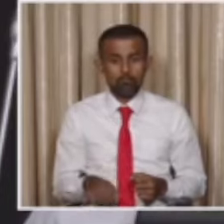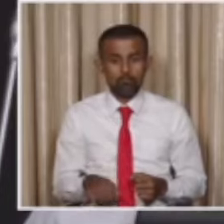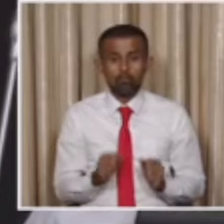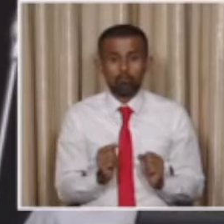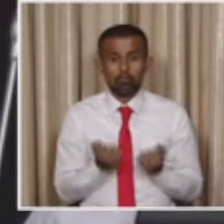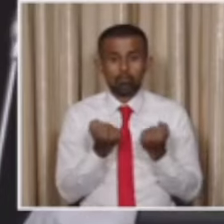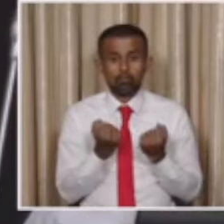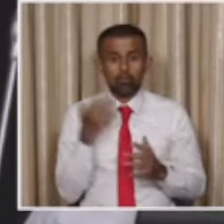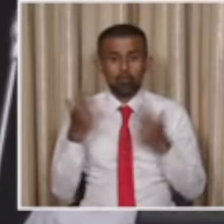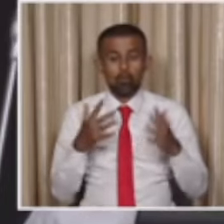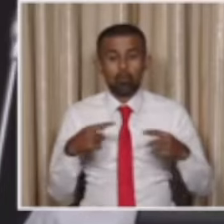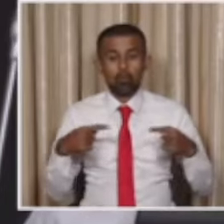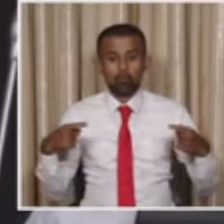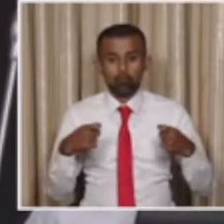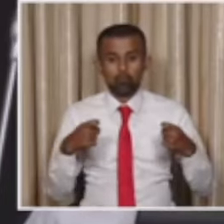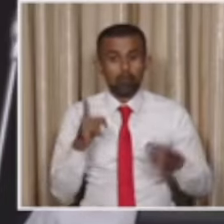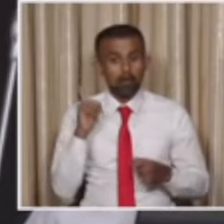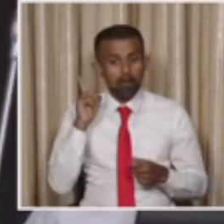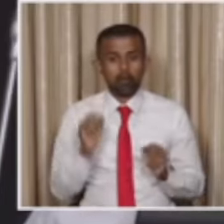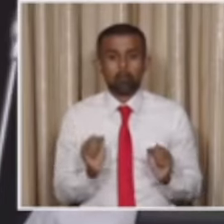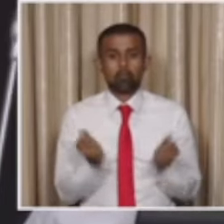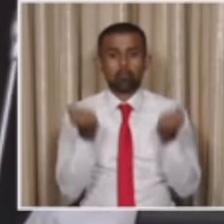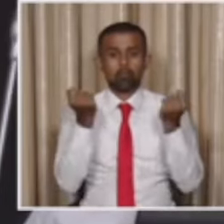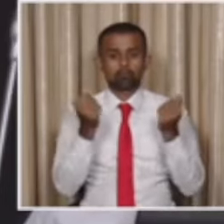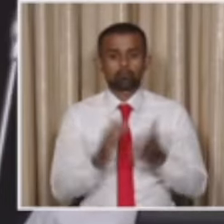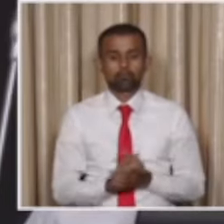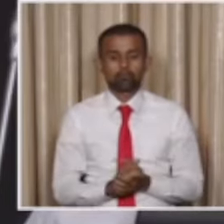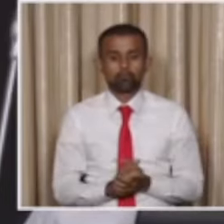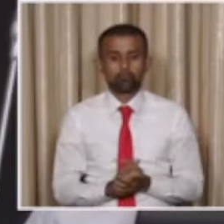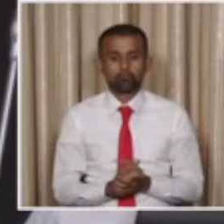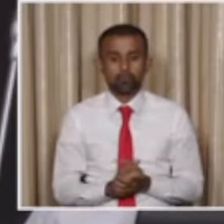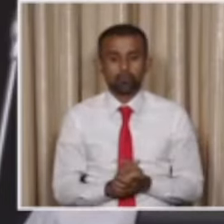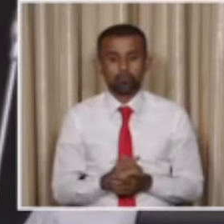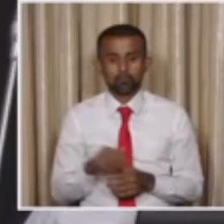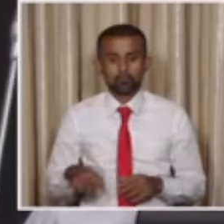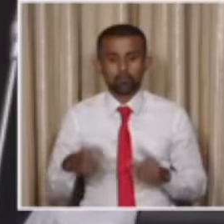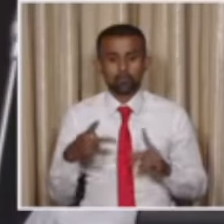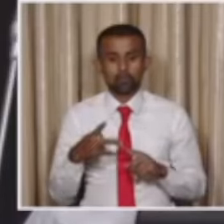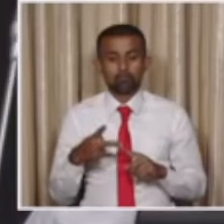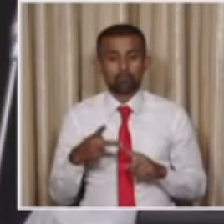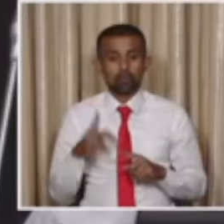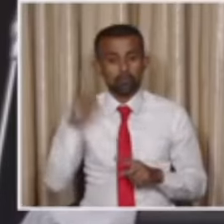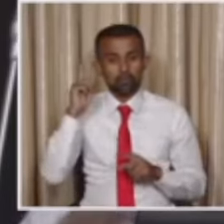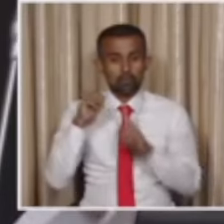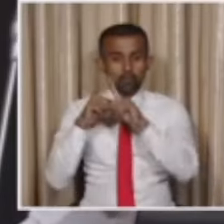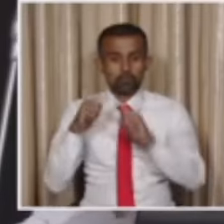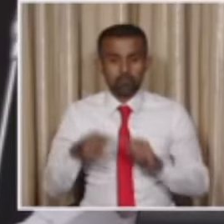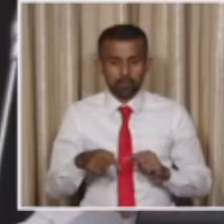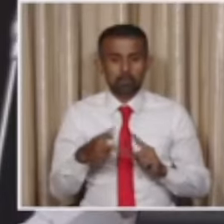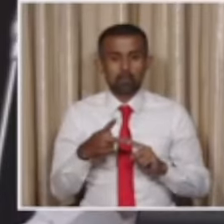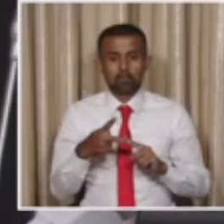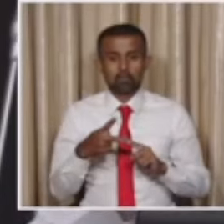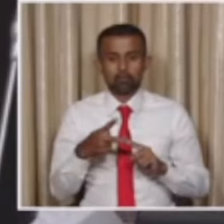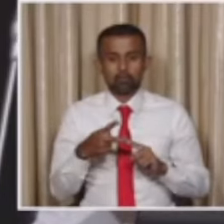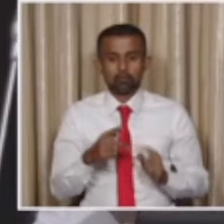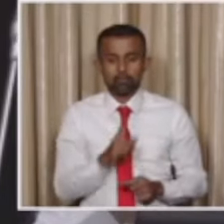ආරම්භයේ ලෝක යුද්ධය ආරම්භය ඇති වුණේ එතනින්. එතකොට මේක දෙවෙනි වෙන්නේ ඒකට විතරයි. එතකොට මේ